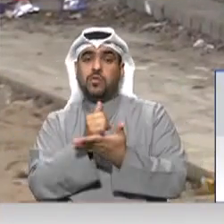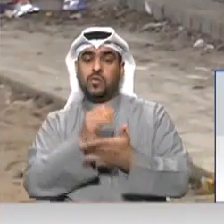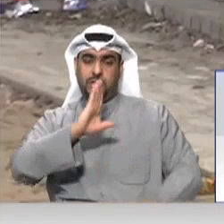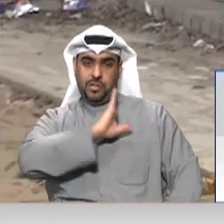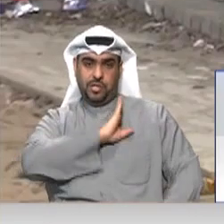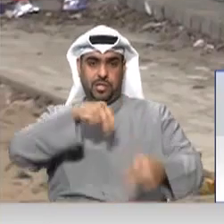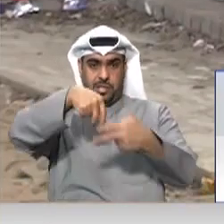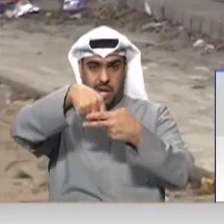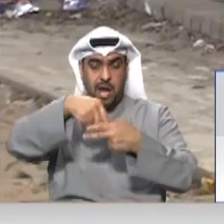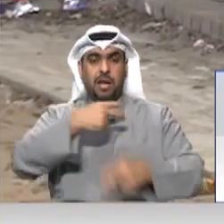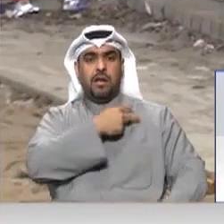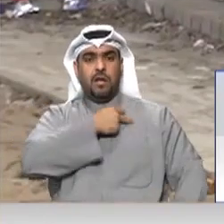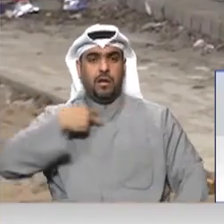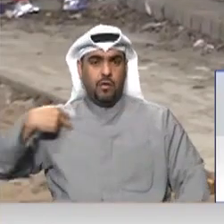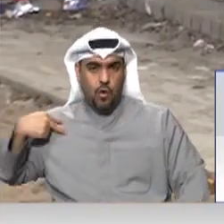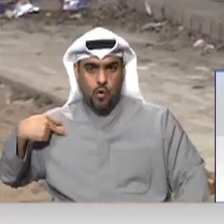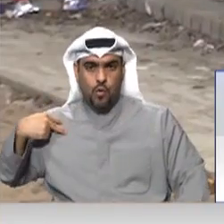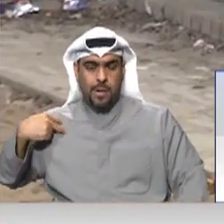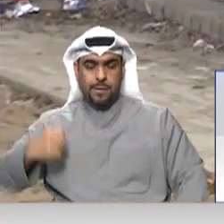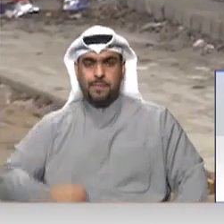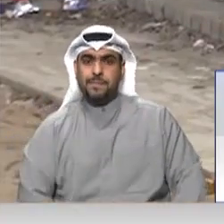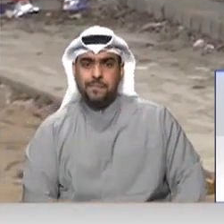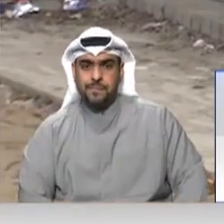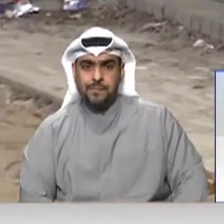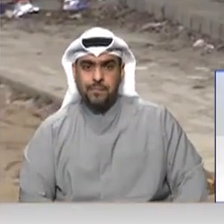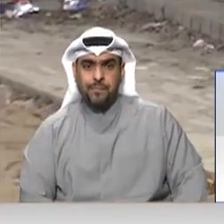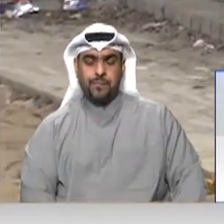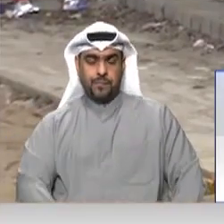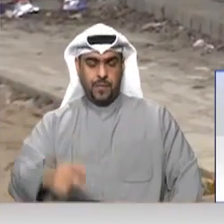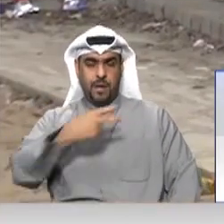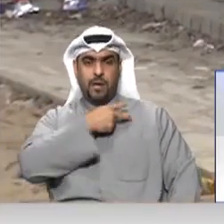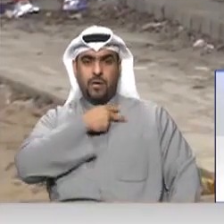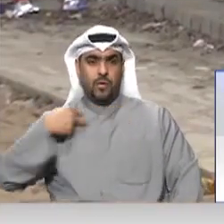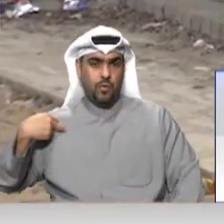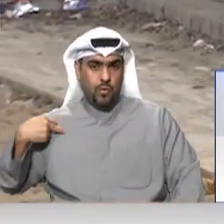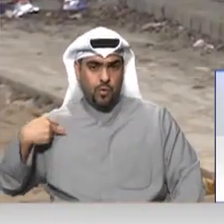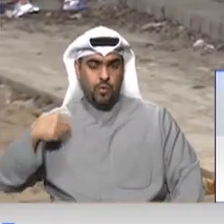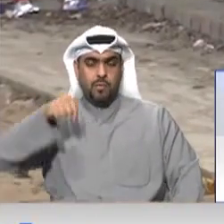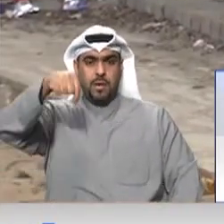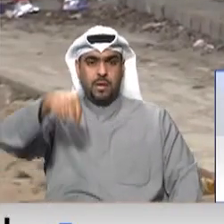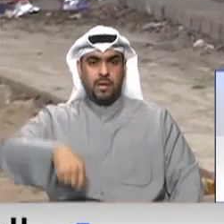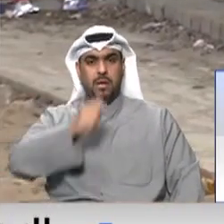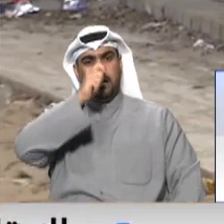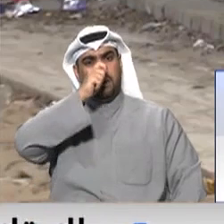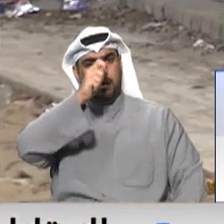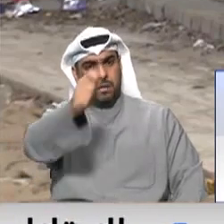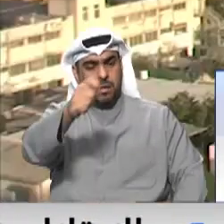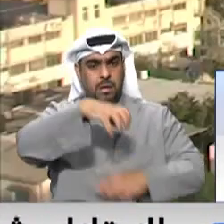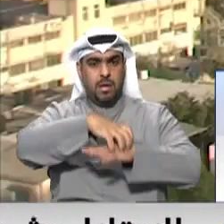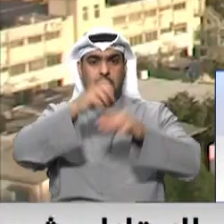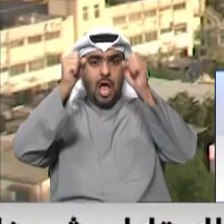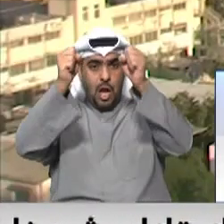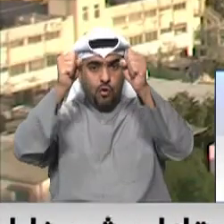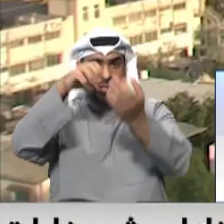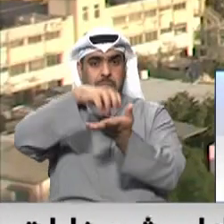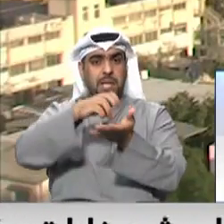والجيش لصالحه. وبالتالي هي تصعد في كافة الأماكن، في قطاع غزة، في القدس، في الضفة الغربية.